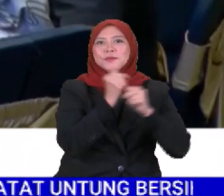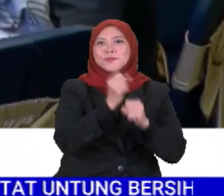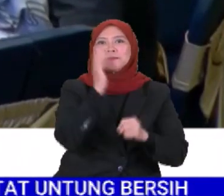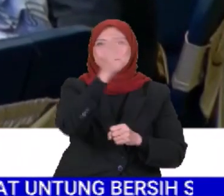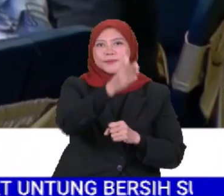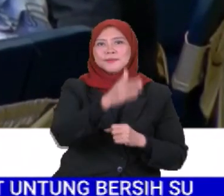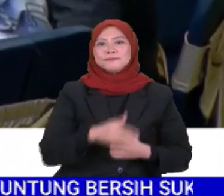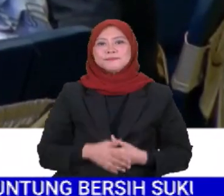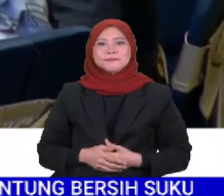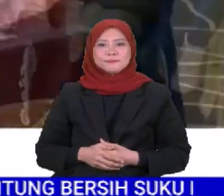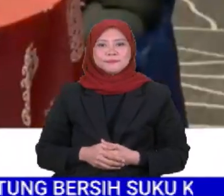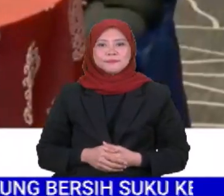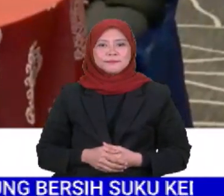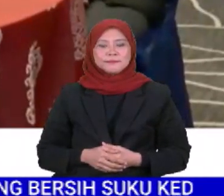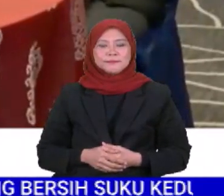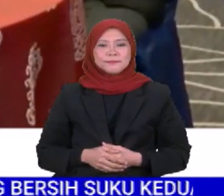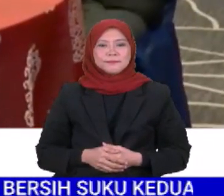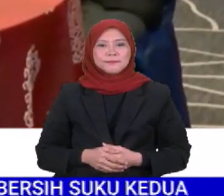Harapan